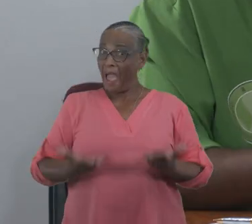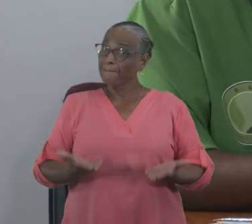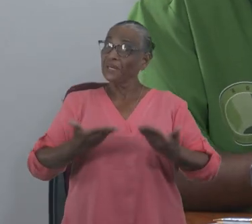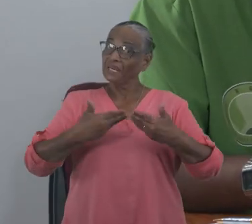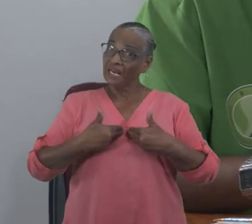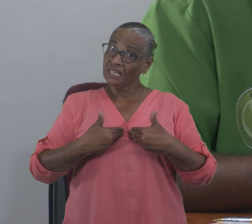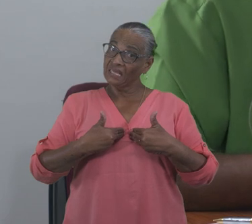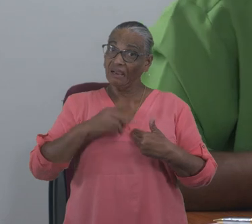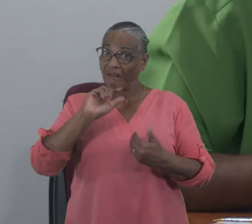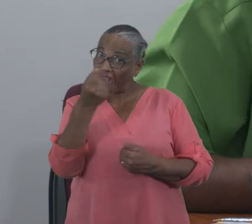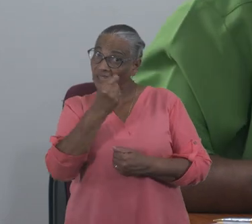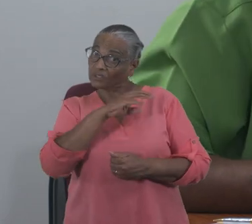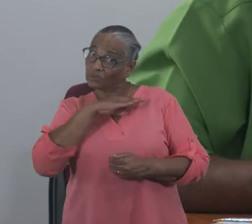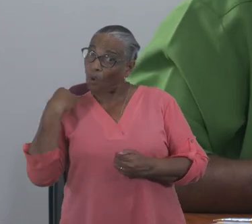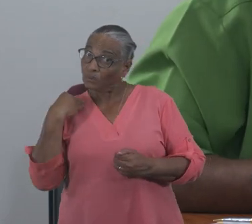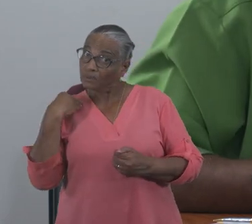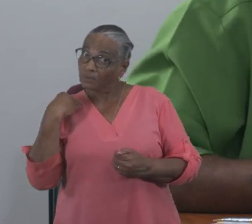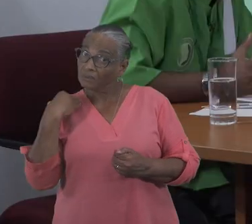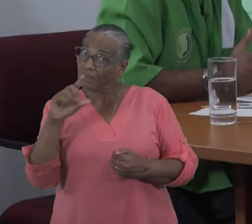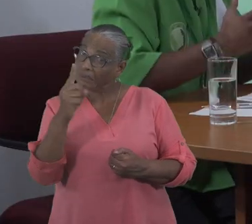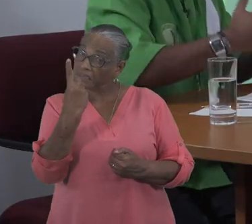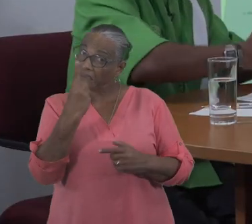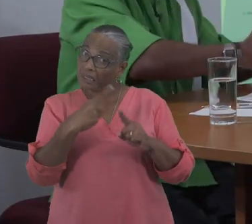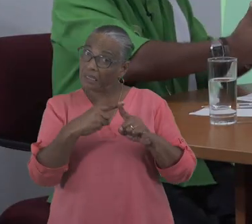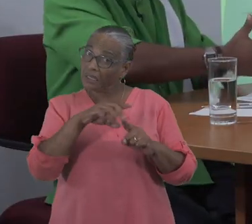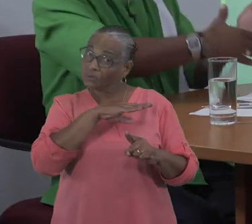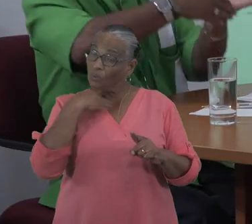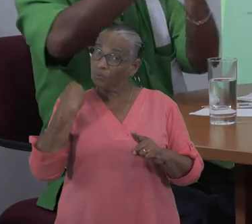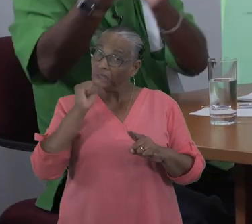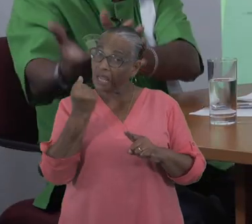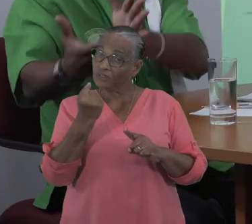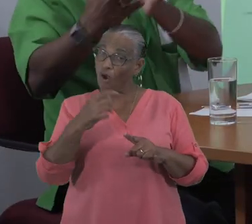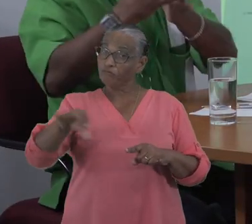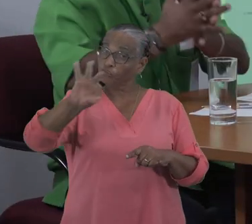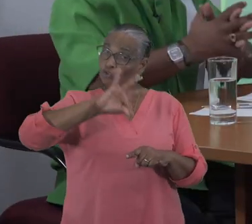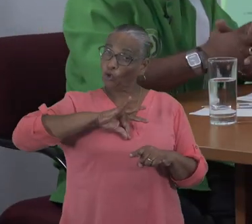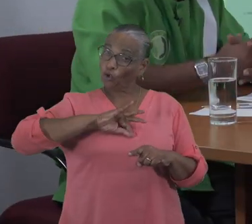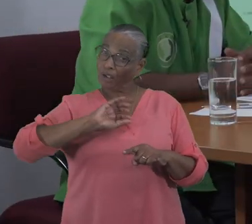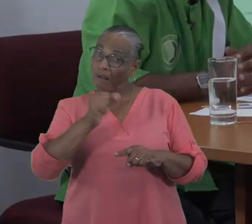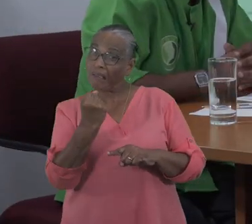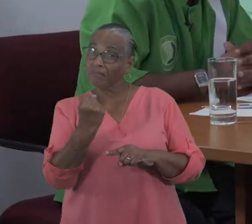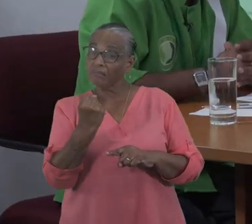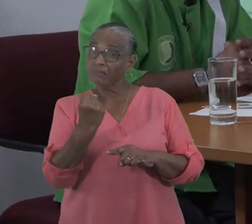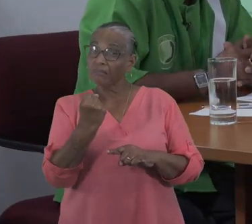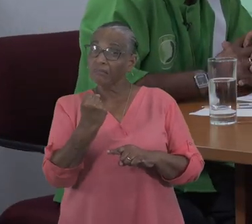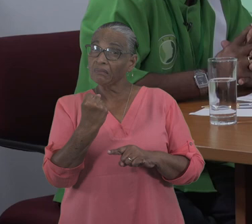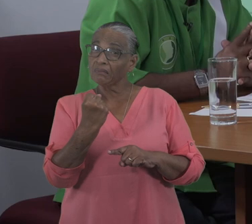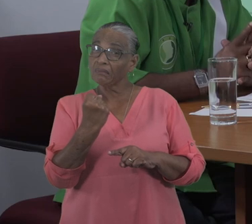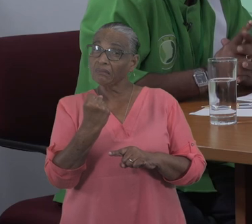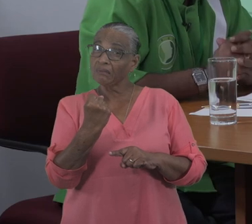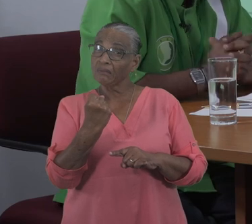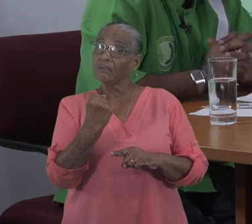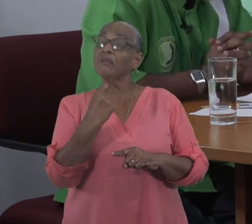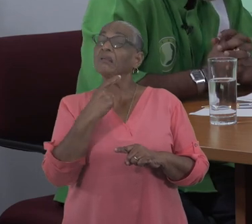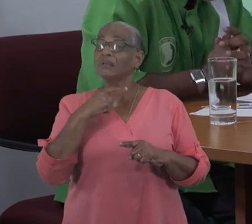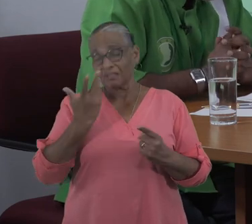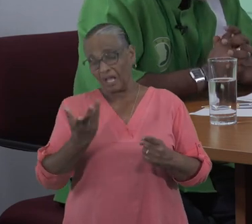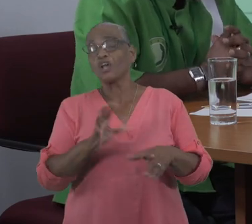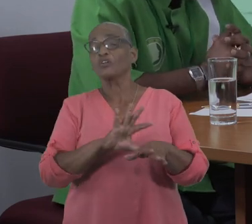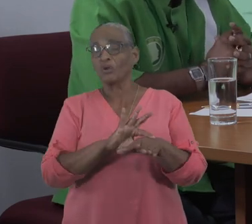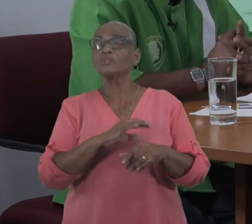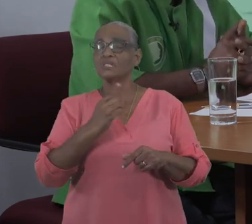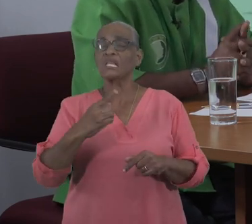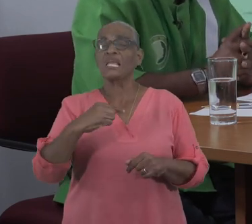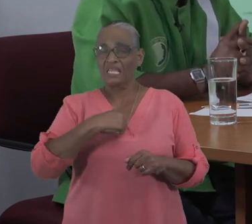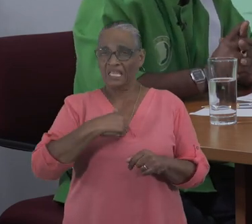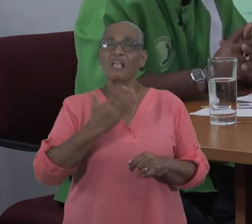Ja. Zijn er kans dat je kan dit de eerste keer? Of een kans dat je kan kombakken? Dus daar is er dat